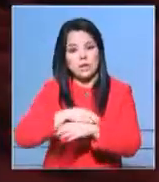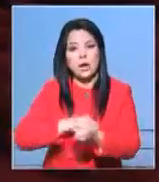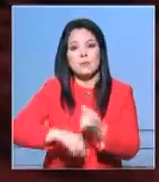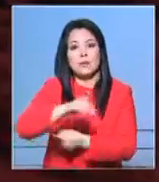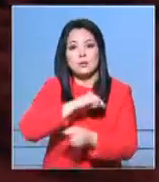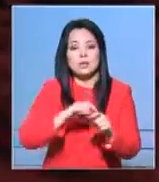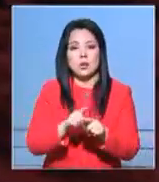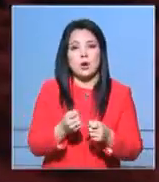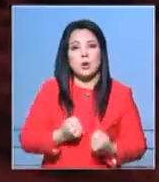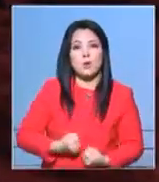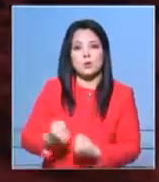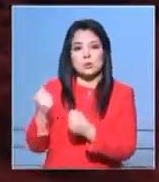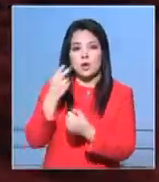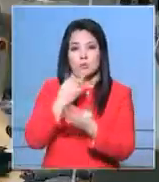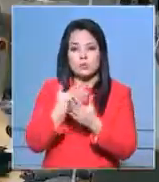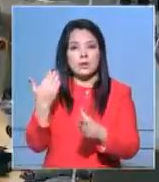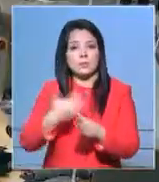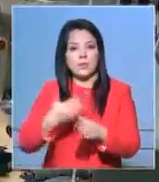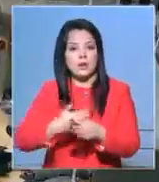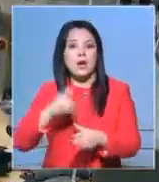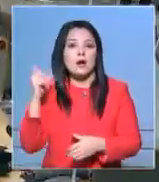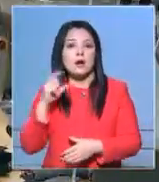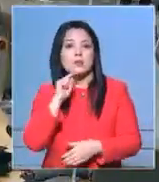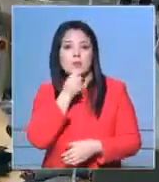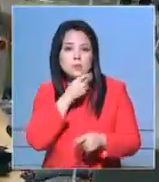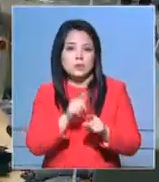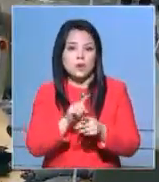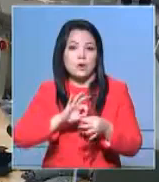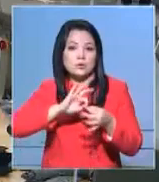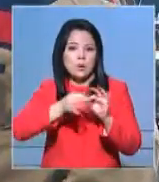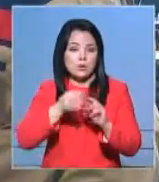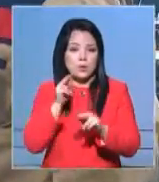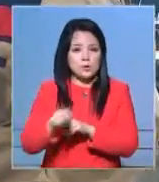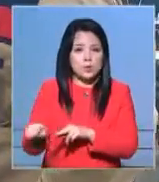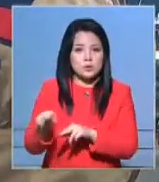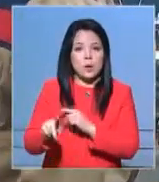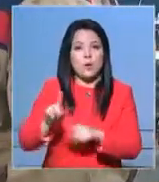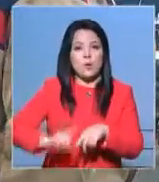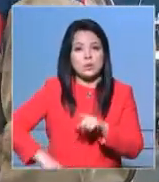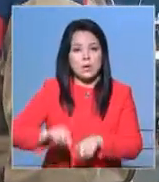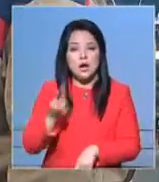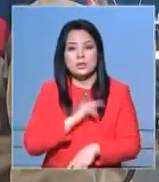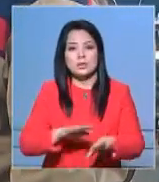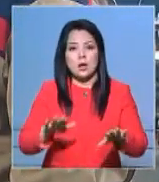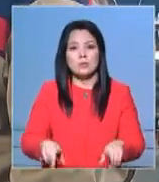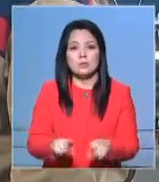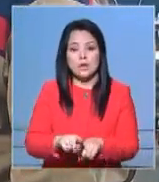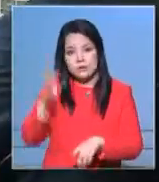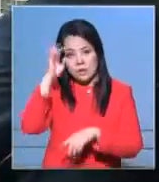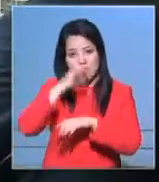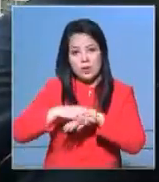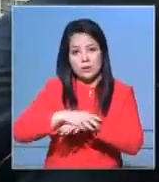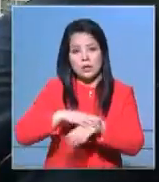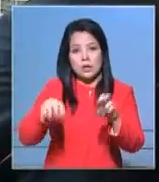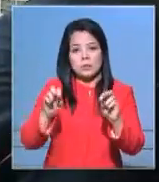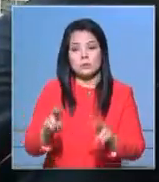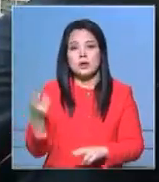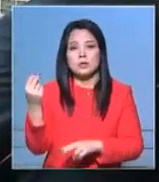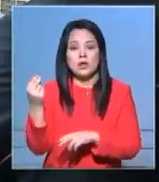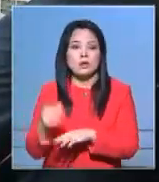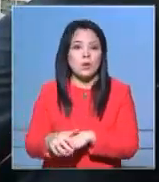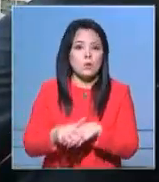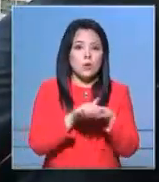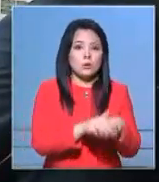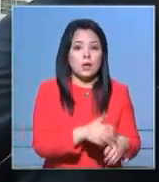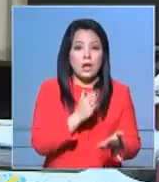амалдарын барынша қолға алуда. Экономикалық ахуал күрделенген жағдайда отандық кәсіпорындарға мемлекет тарапынан арнайы субсидиялар